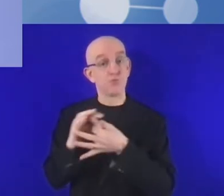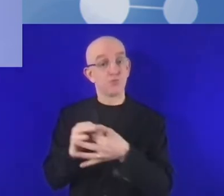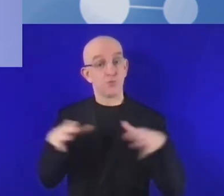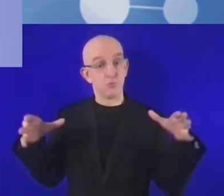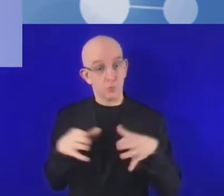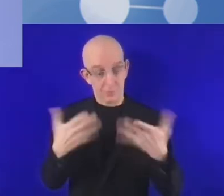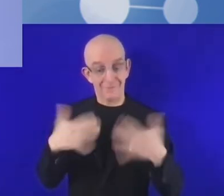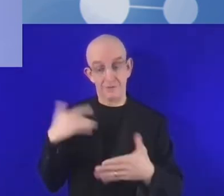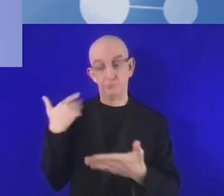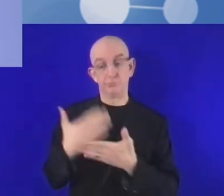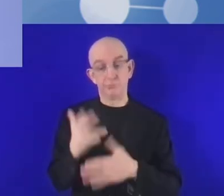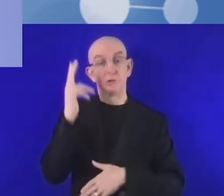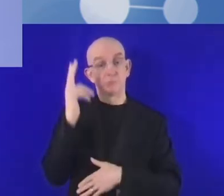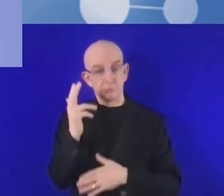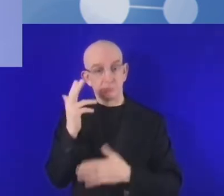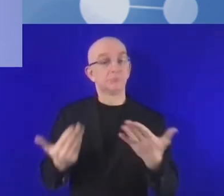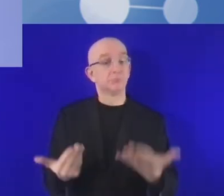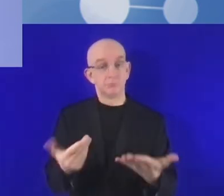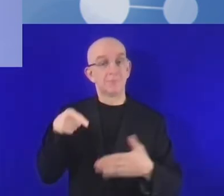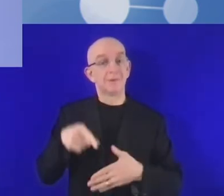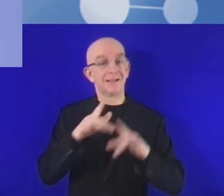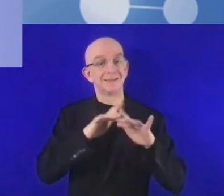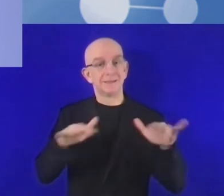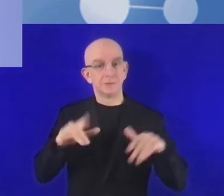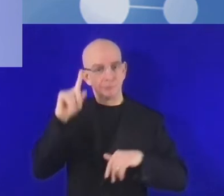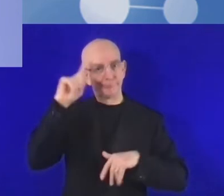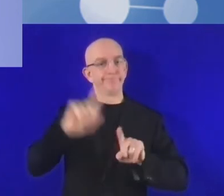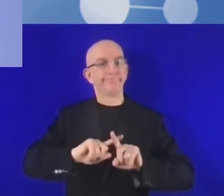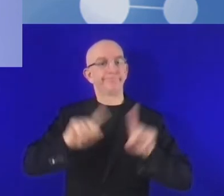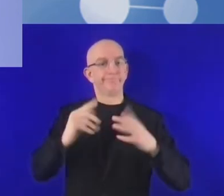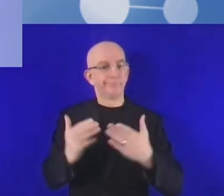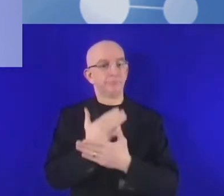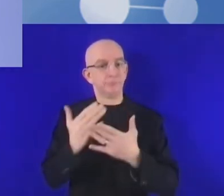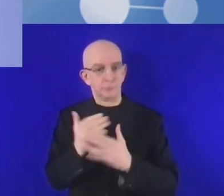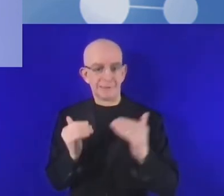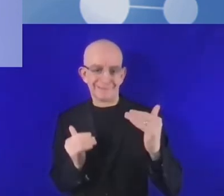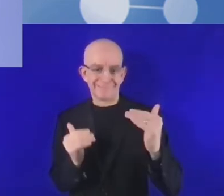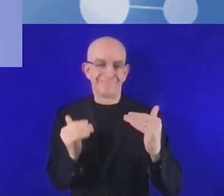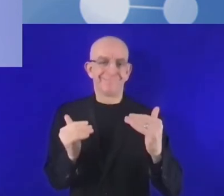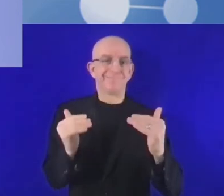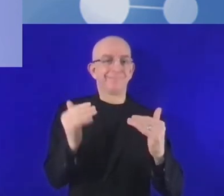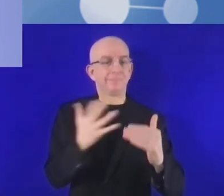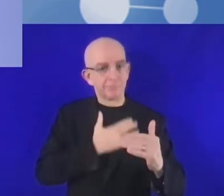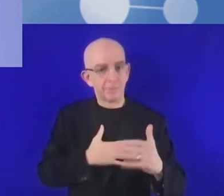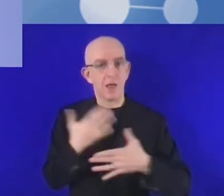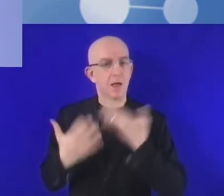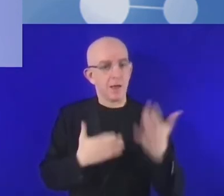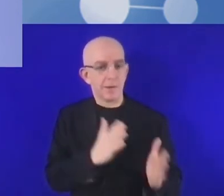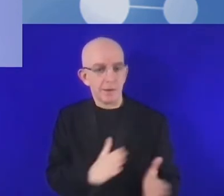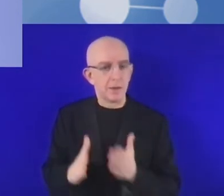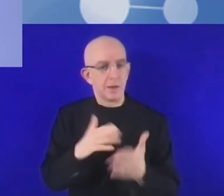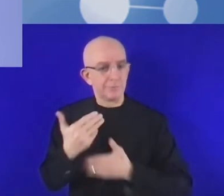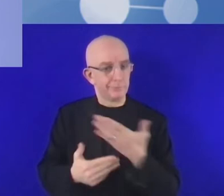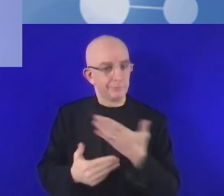像专门在这些在数字化比较落后的欧洲地区，做出更大的投